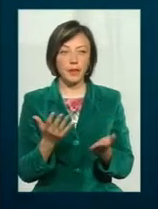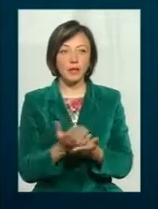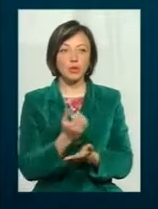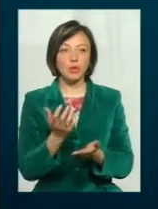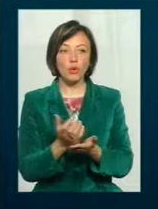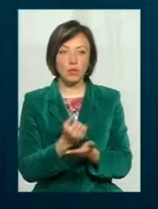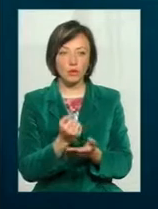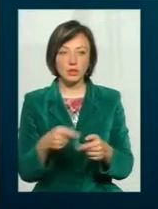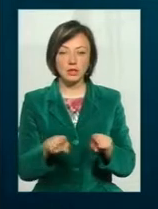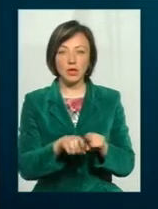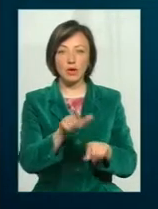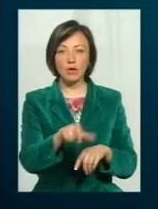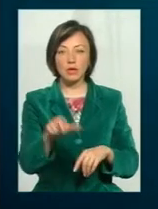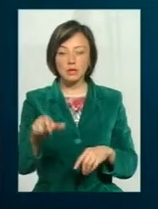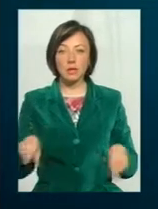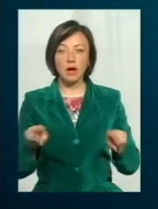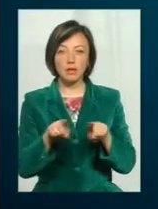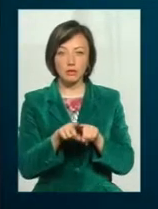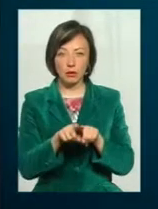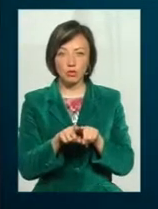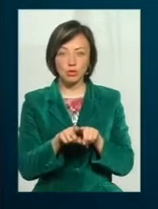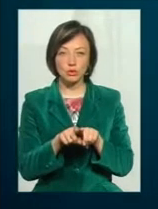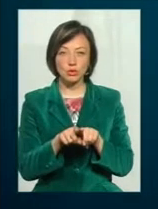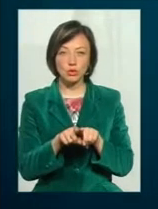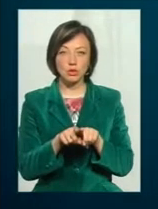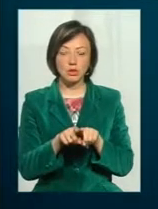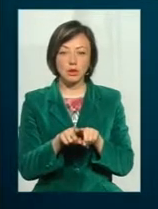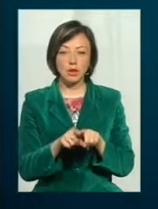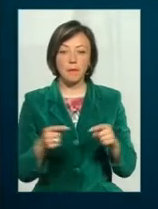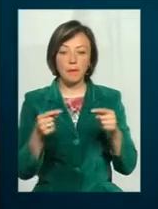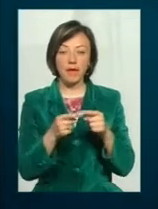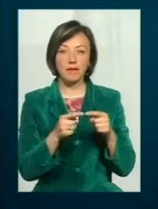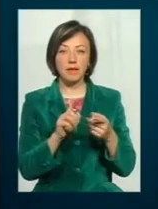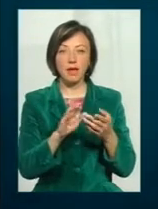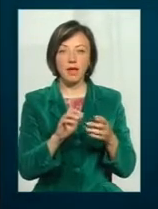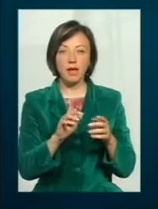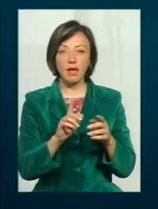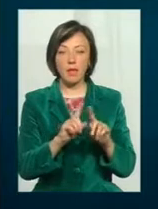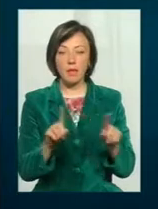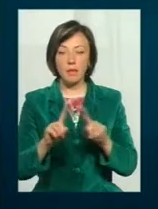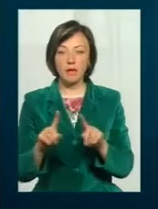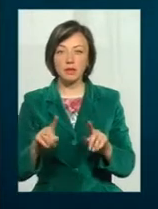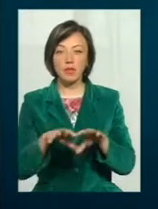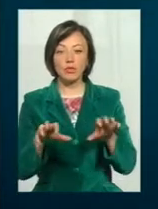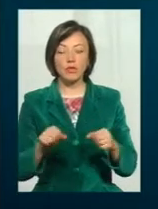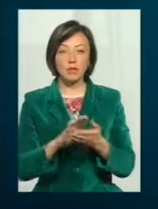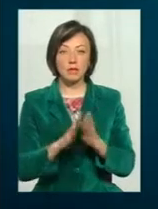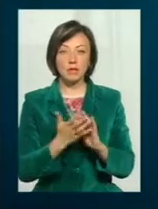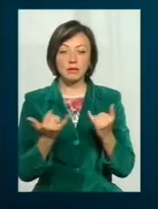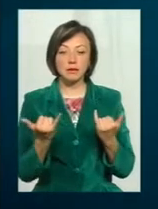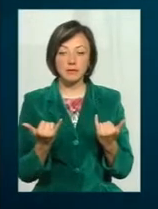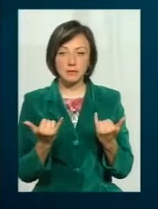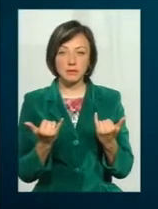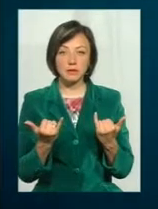доходи таких осіб, а також певні елементи майнового стану. Що я маю на увазі? Це,